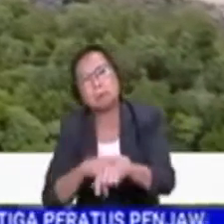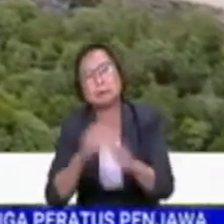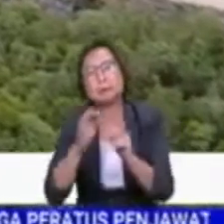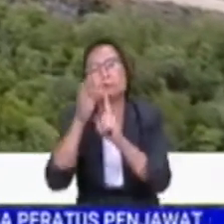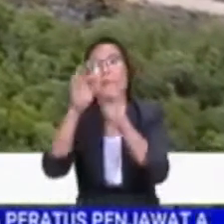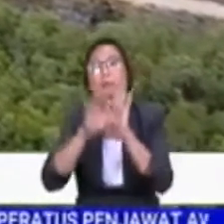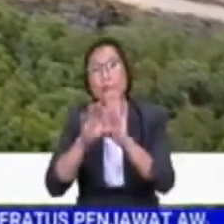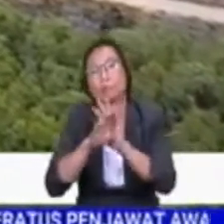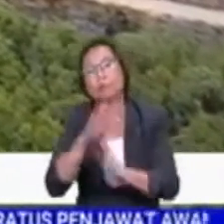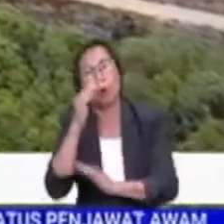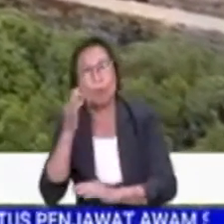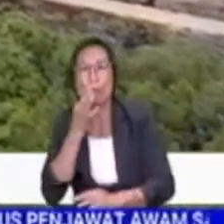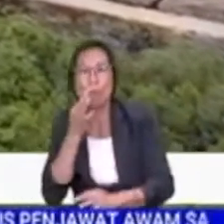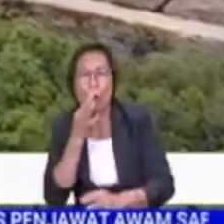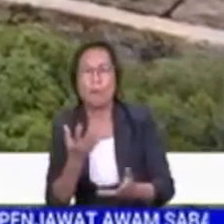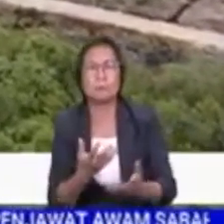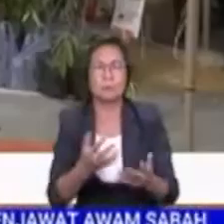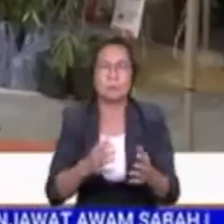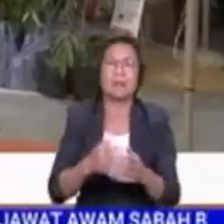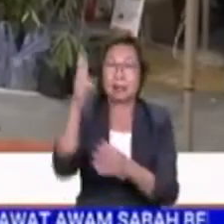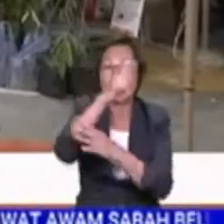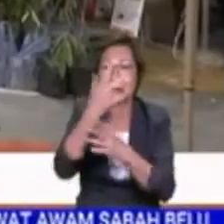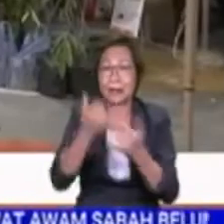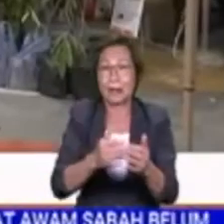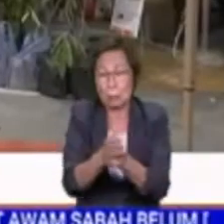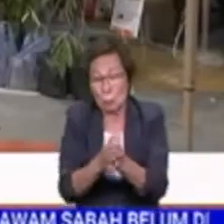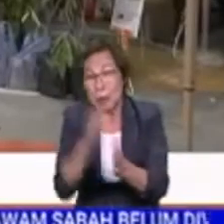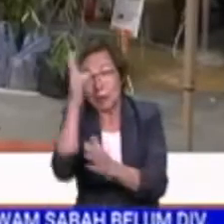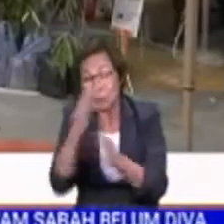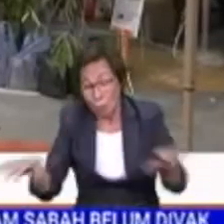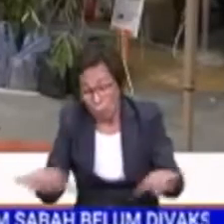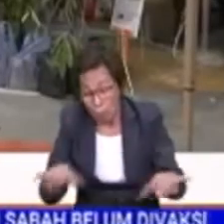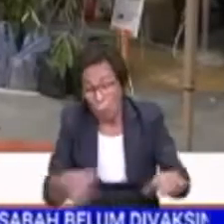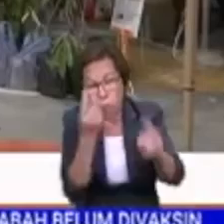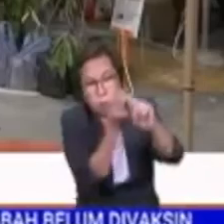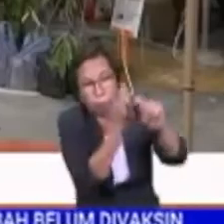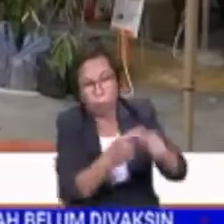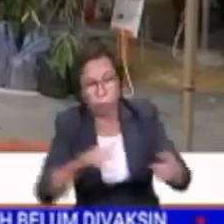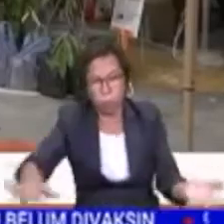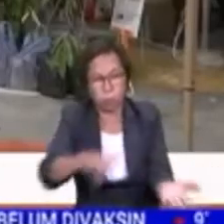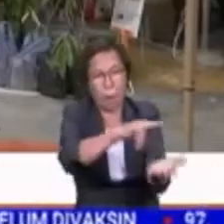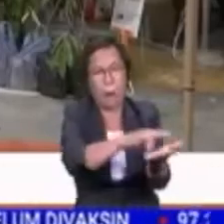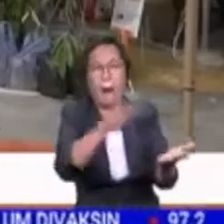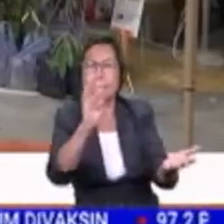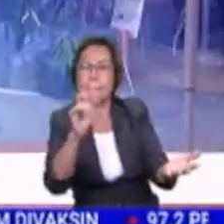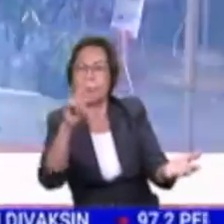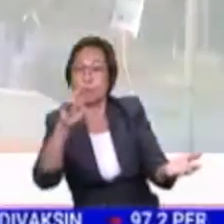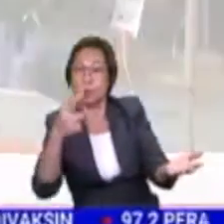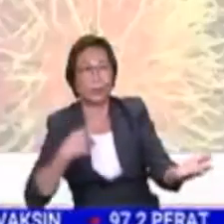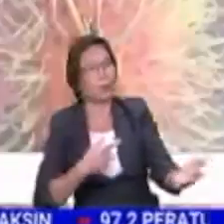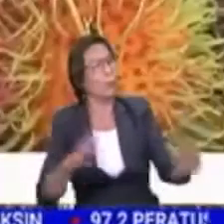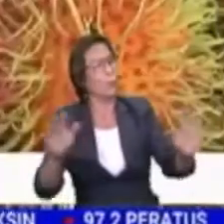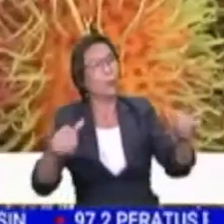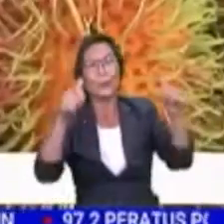buah-buahan yang segar. So usaha kerajaan yang membuat lapangan terbang yang berada di Betong amatlah kita